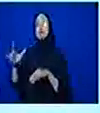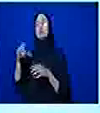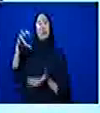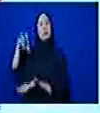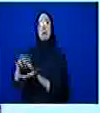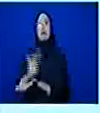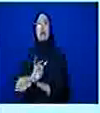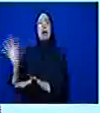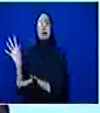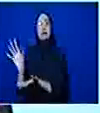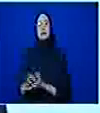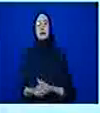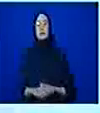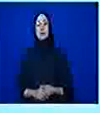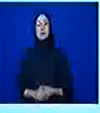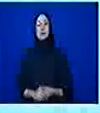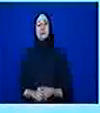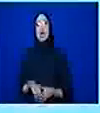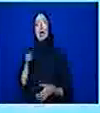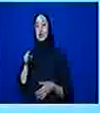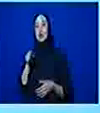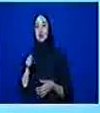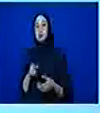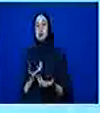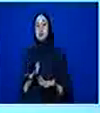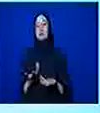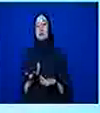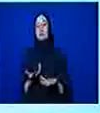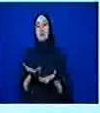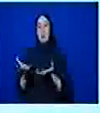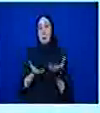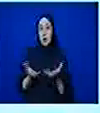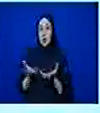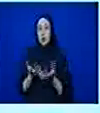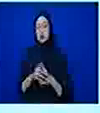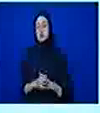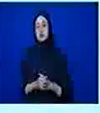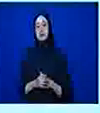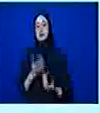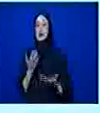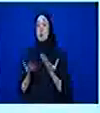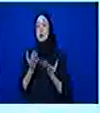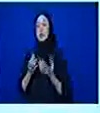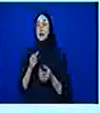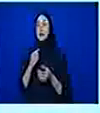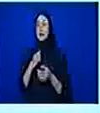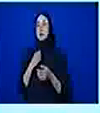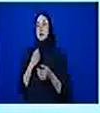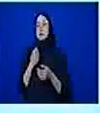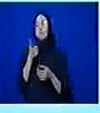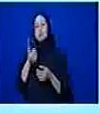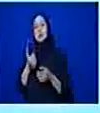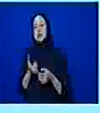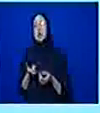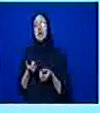eksploitasi, dia berangkat. Ini yang jadi repot. Tapi kita mungkin bisa kejar melalui